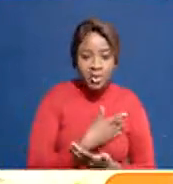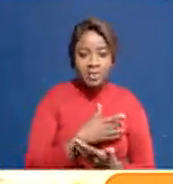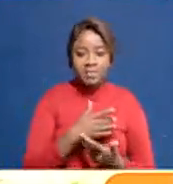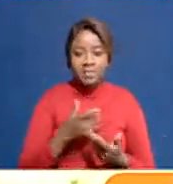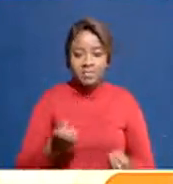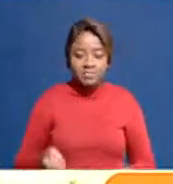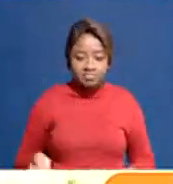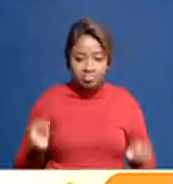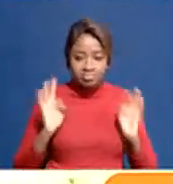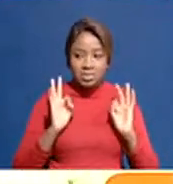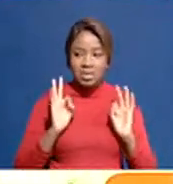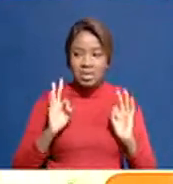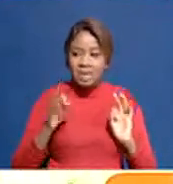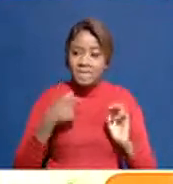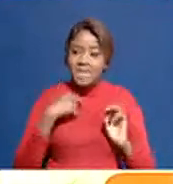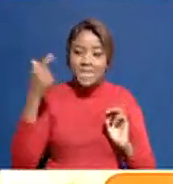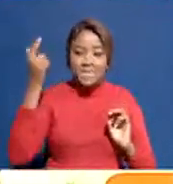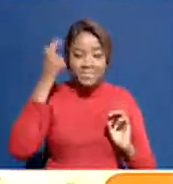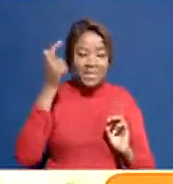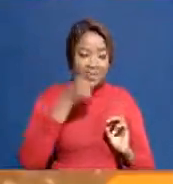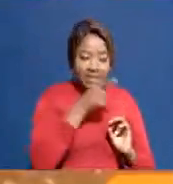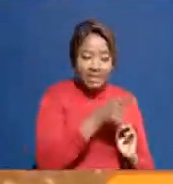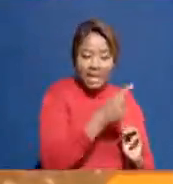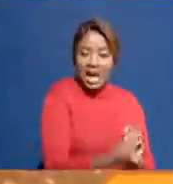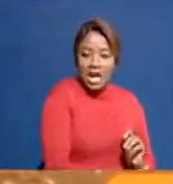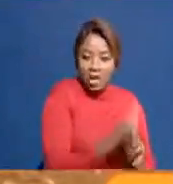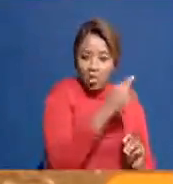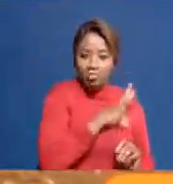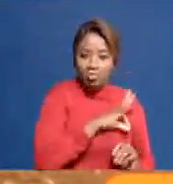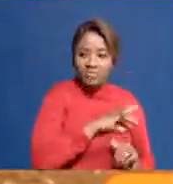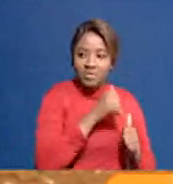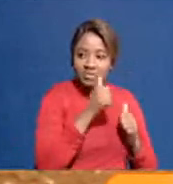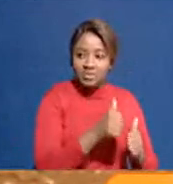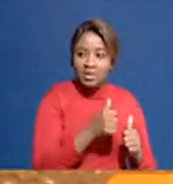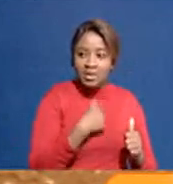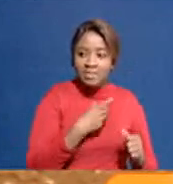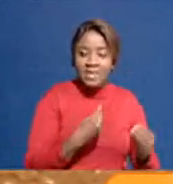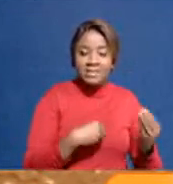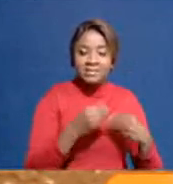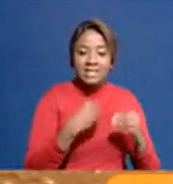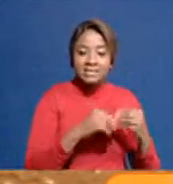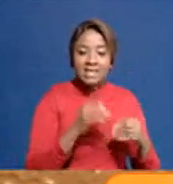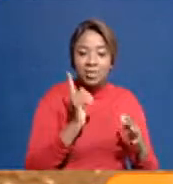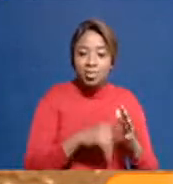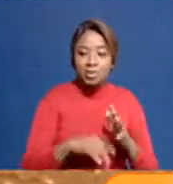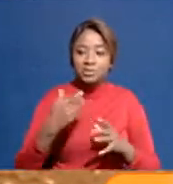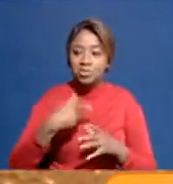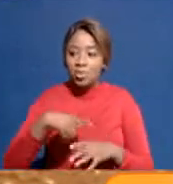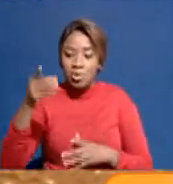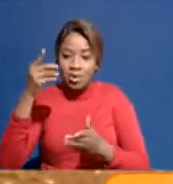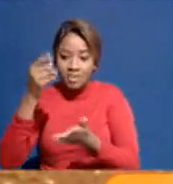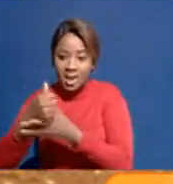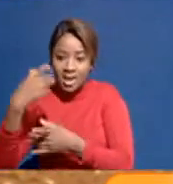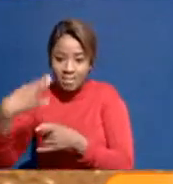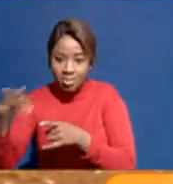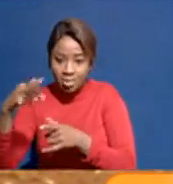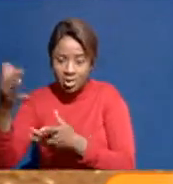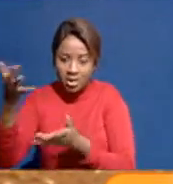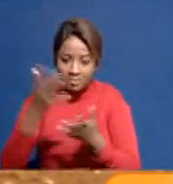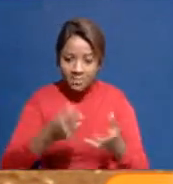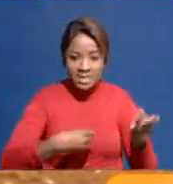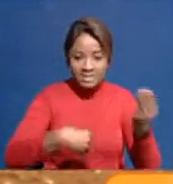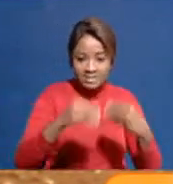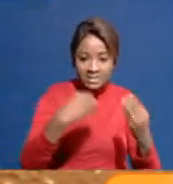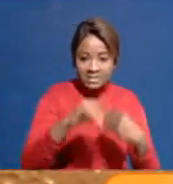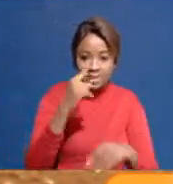Nilikuwa sioni kuna biashara nyingine naweza fanya. Mimi nilifanya biashara ya kwenda kuleta mboga kwa sugu, nikiuza